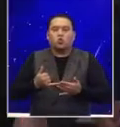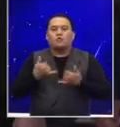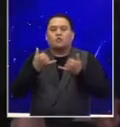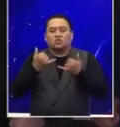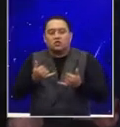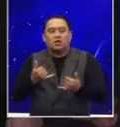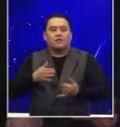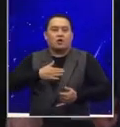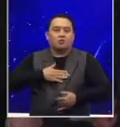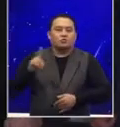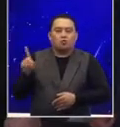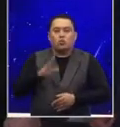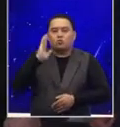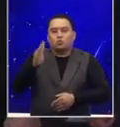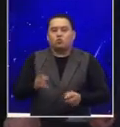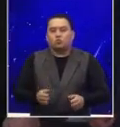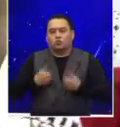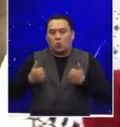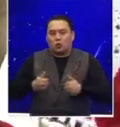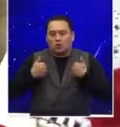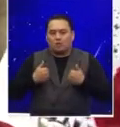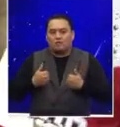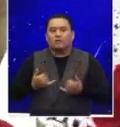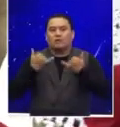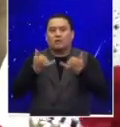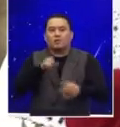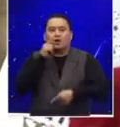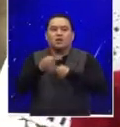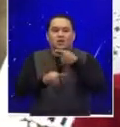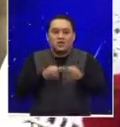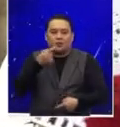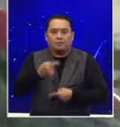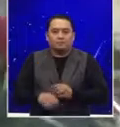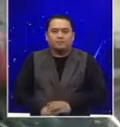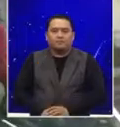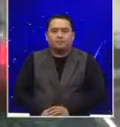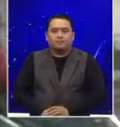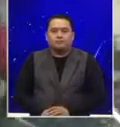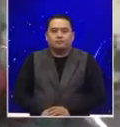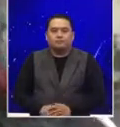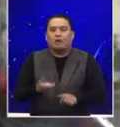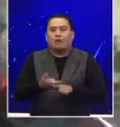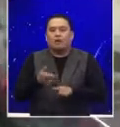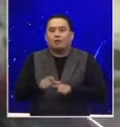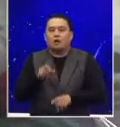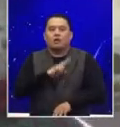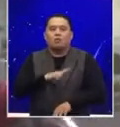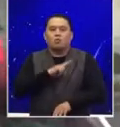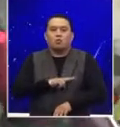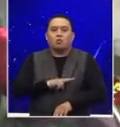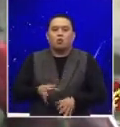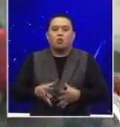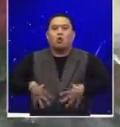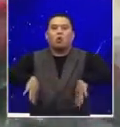области, отметив, что и впредь будет неустанно трудиться во благо подрастающего поколения. Это работа общая. Я считаю, что